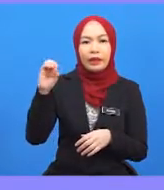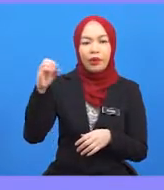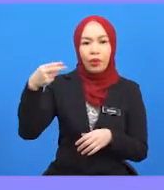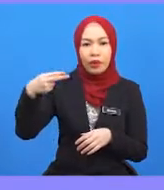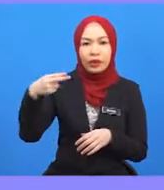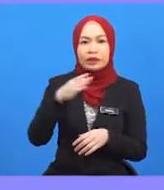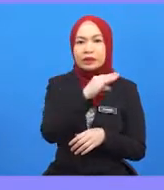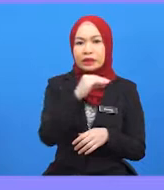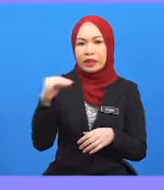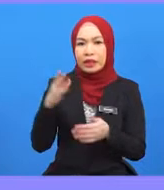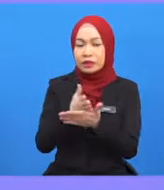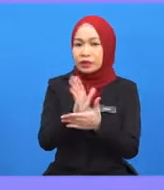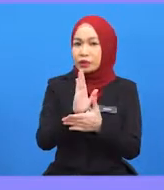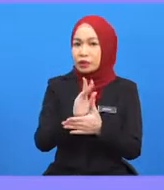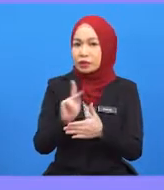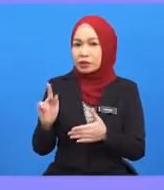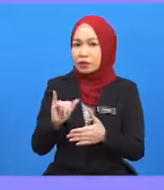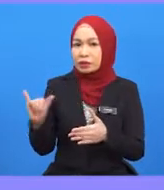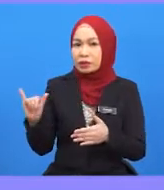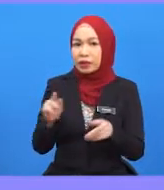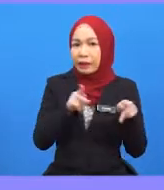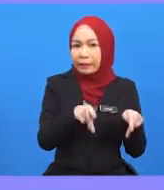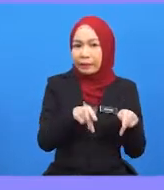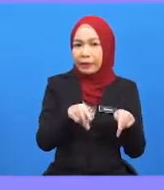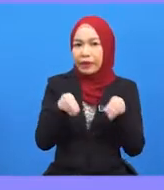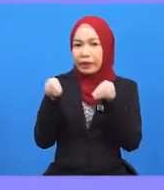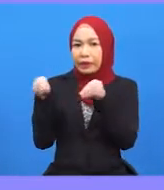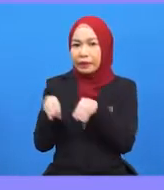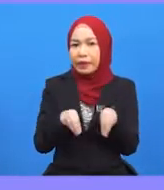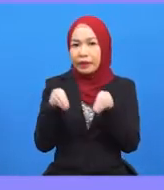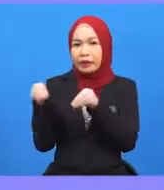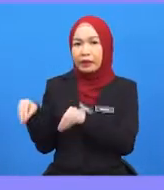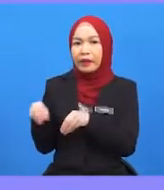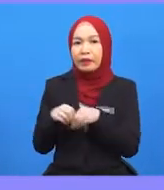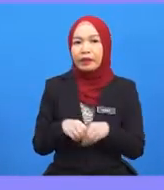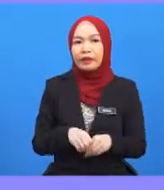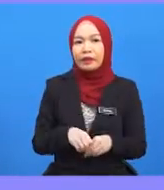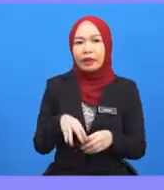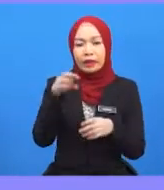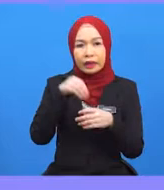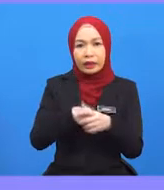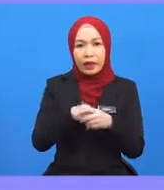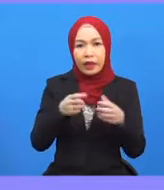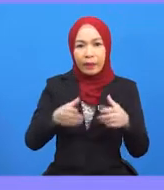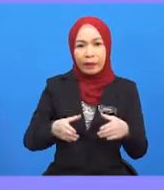Dan seterusnya, pindahkan larutan itu ke dalam sebuah kelalang kon.